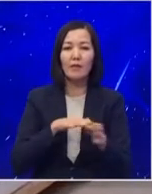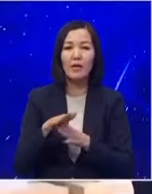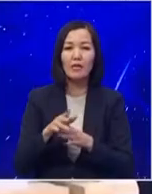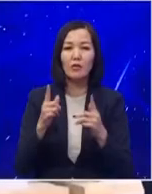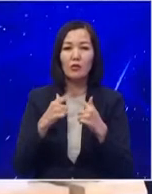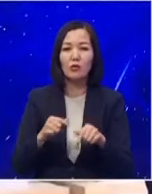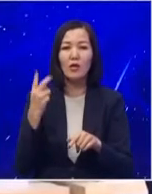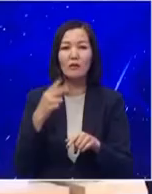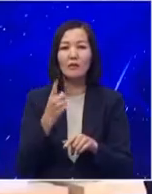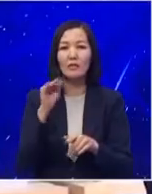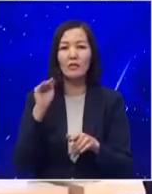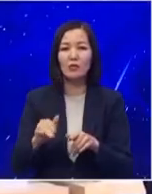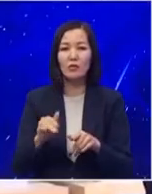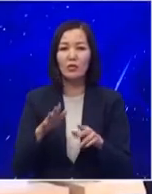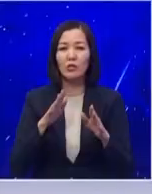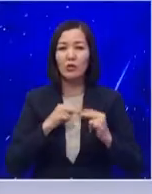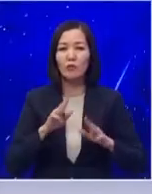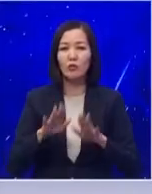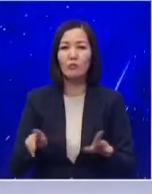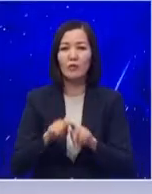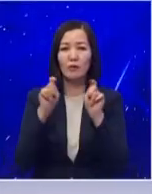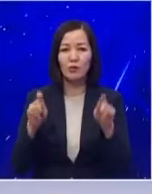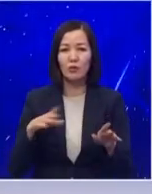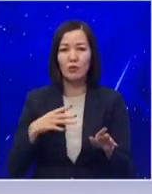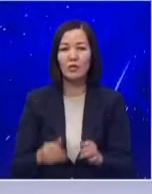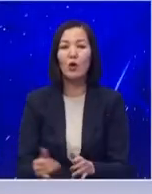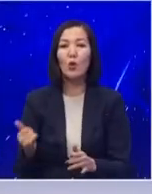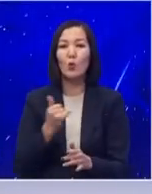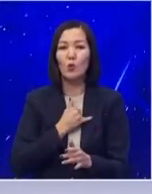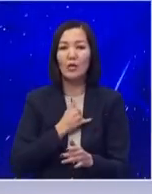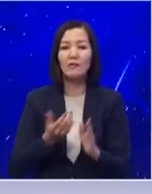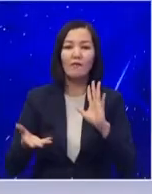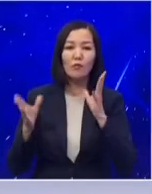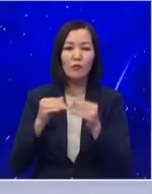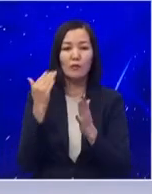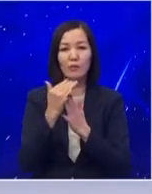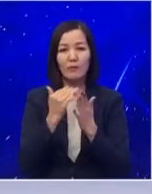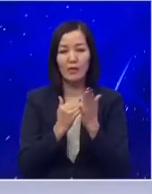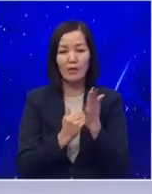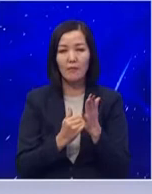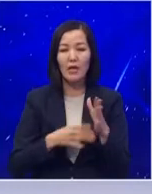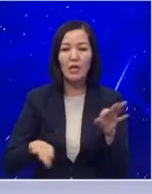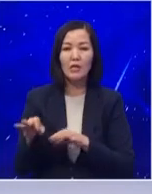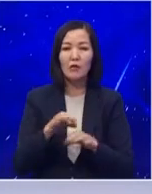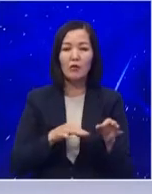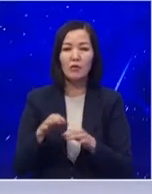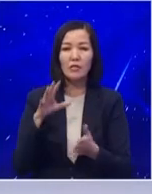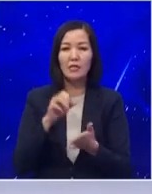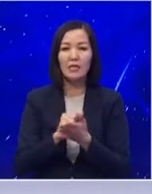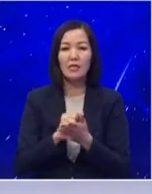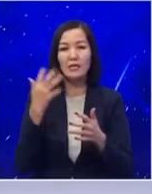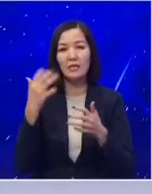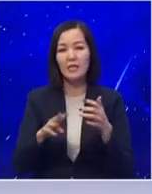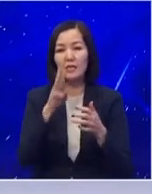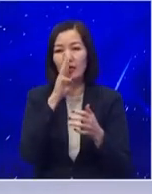21000 новых рабочих мест именно у нас в общем по программе дорожной карты занятости средняя заработная